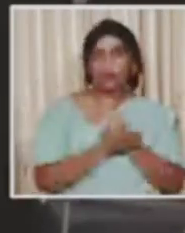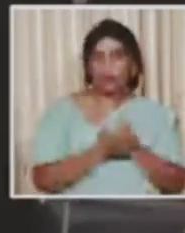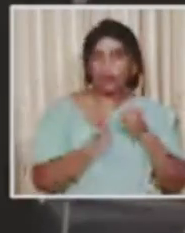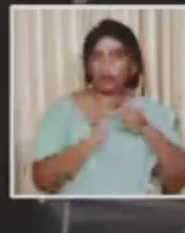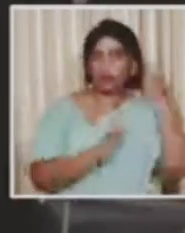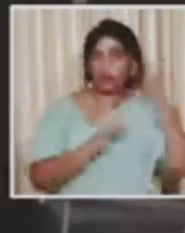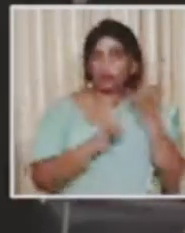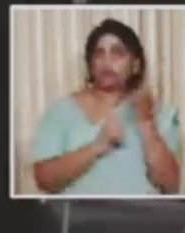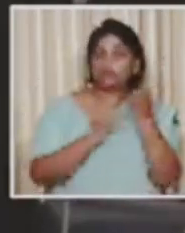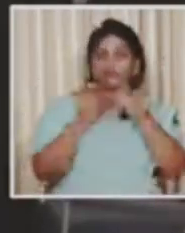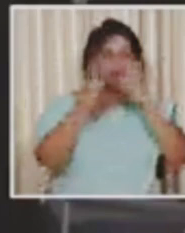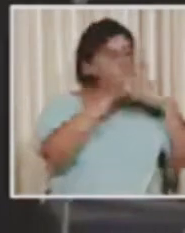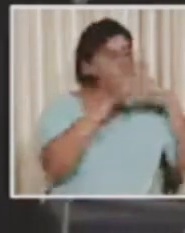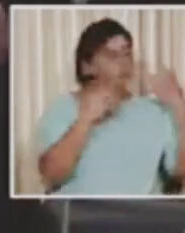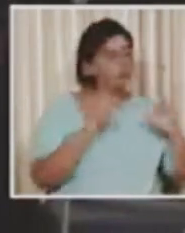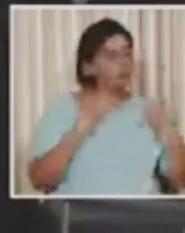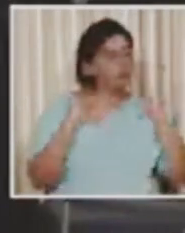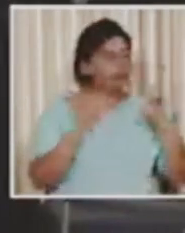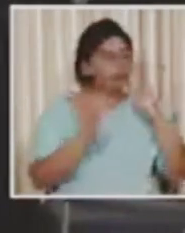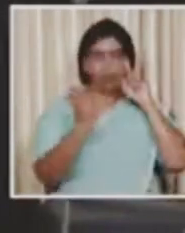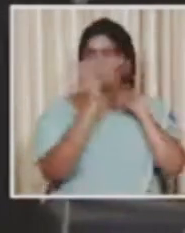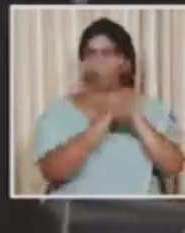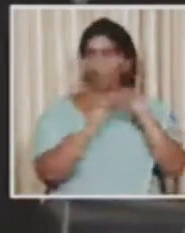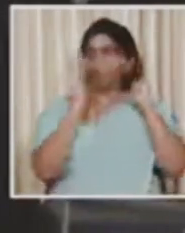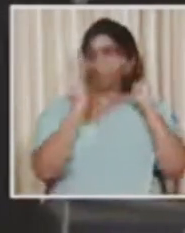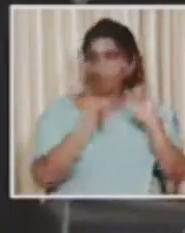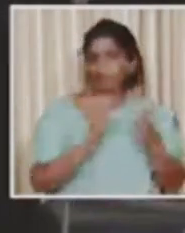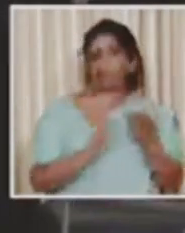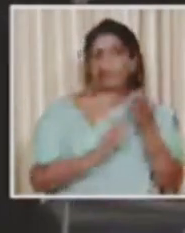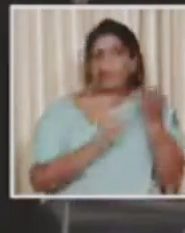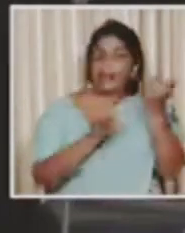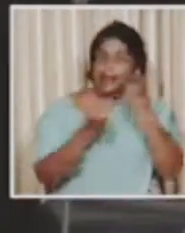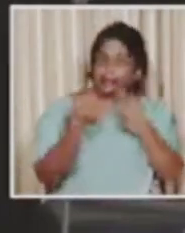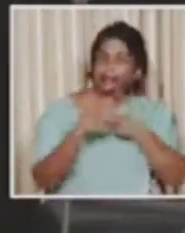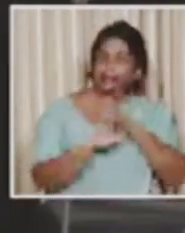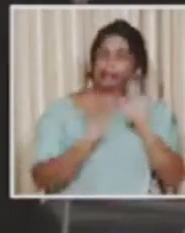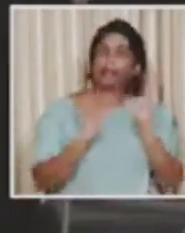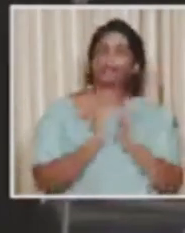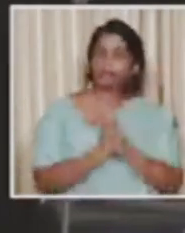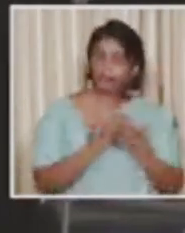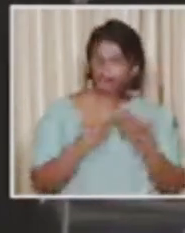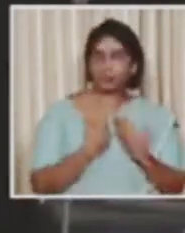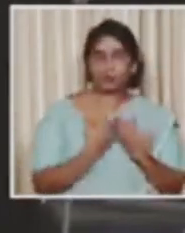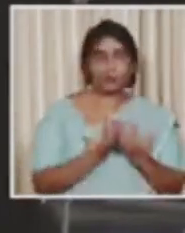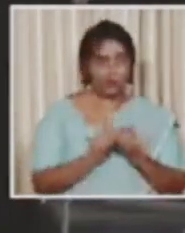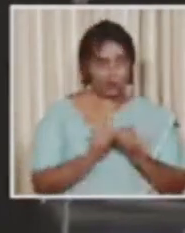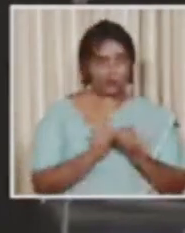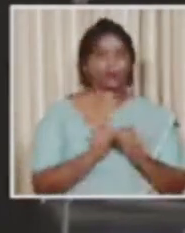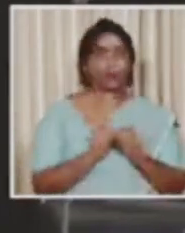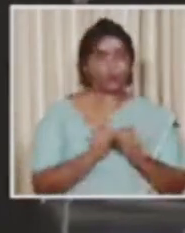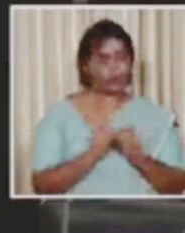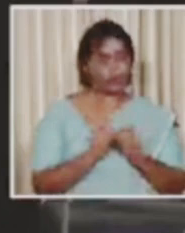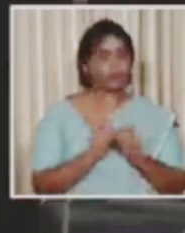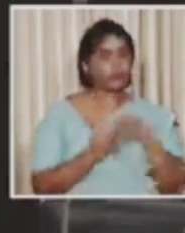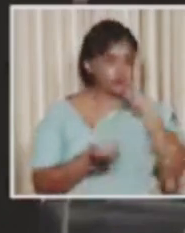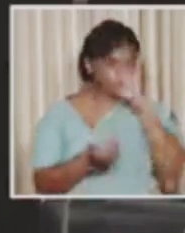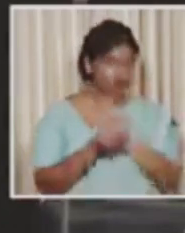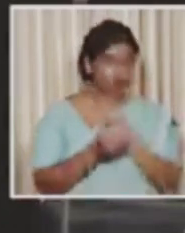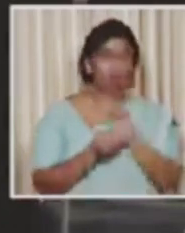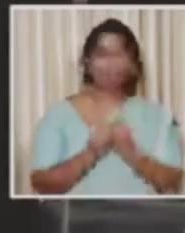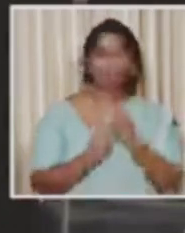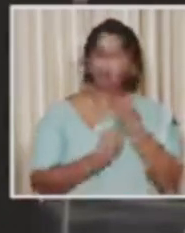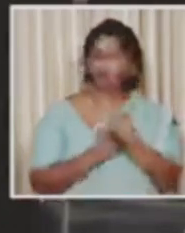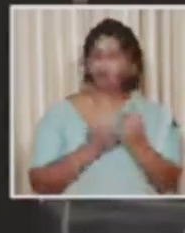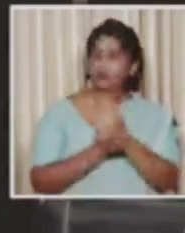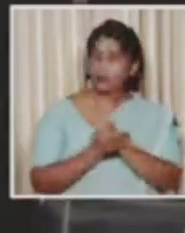ජාත්‍යන්තර මිල ගන්න කැඳවීම කළා. ඉතාමත්ම පාරදුෂ්‍ය විදියට ඉල්ලපු හැම කෙනාටම අපි අවශ්‍ය කරන ඉල්ලපු සුරක්ෂිතතාවය ලබා දෙන